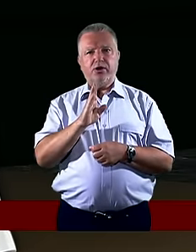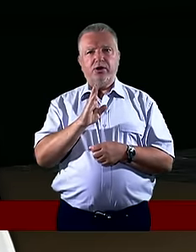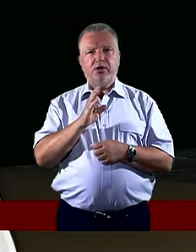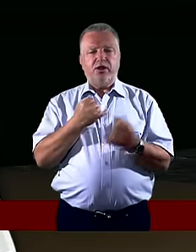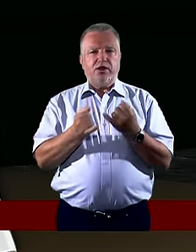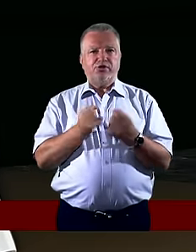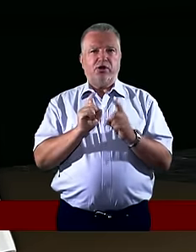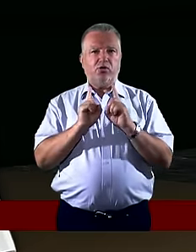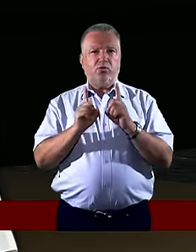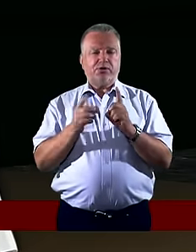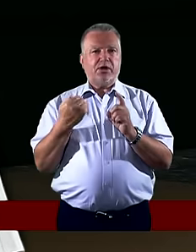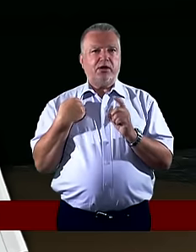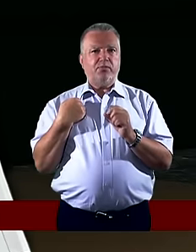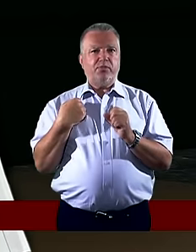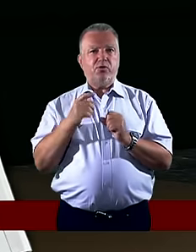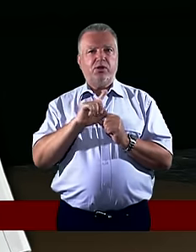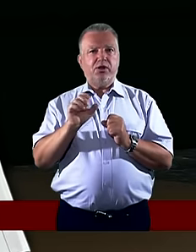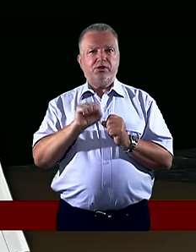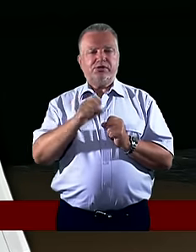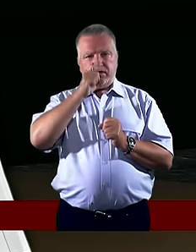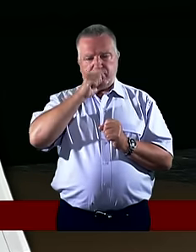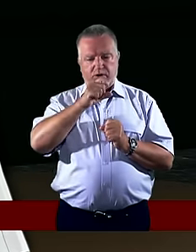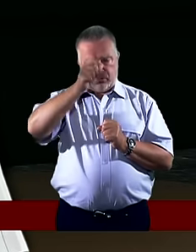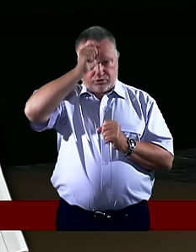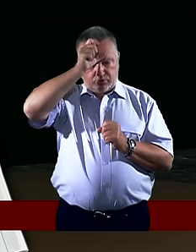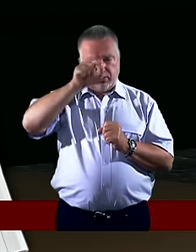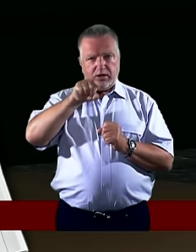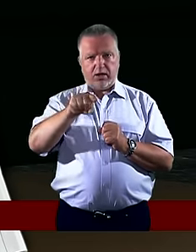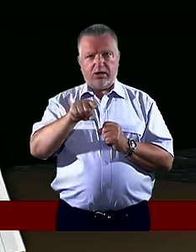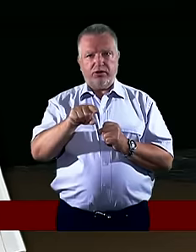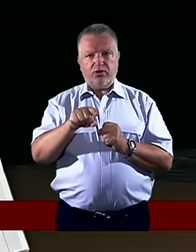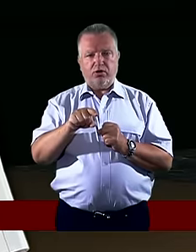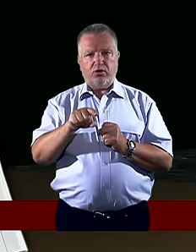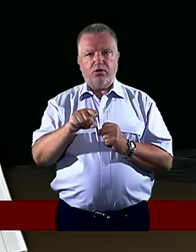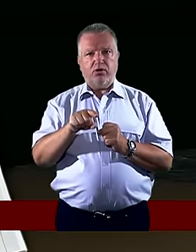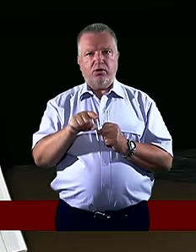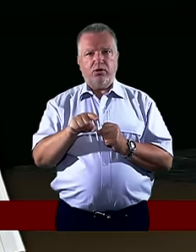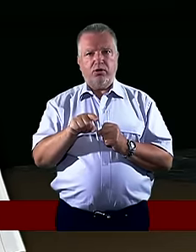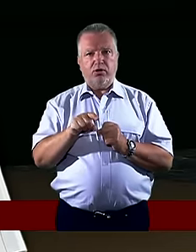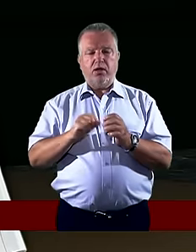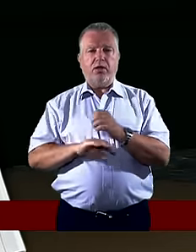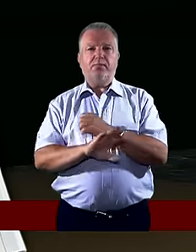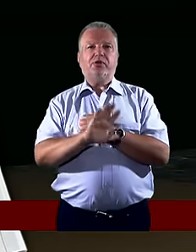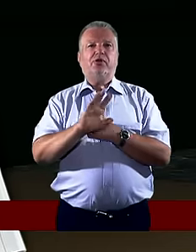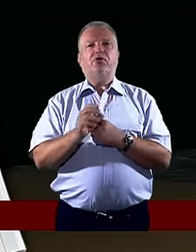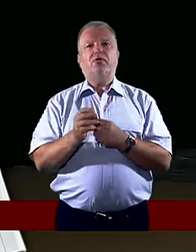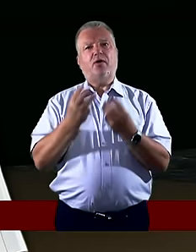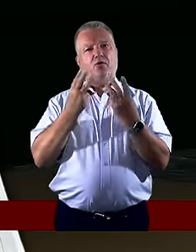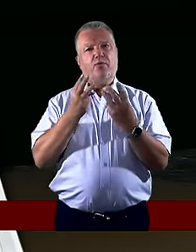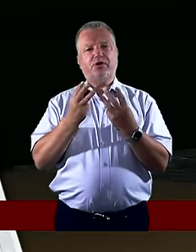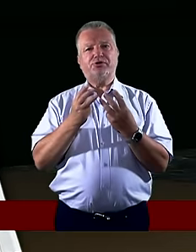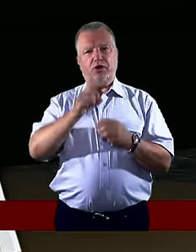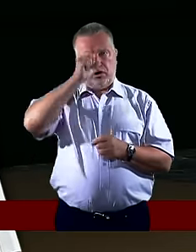Nawet jeżeli uważany był za złego człowieka, to piastował dosyć znaczący i istotny